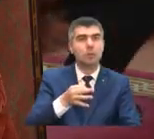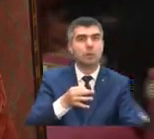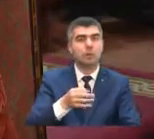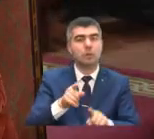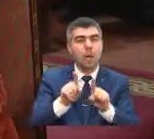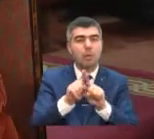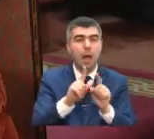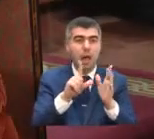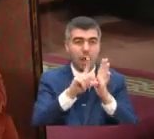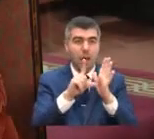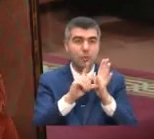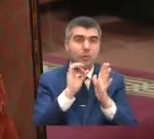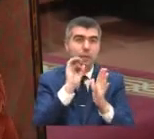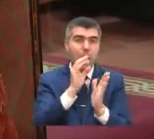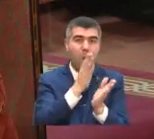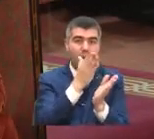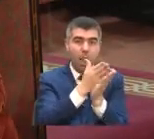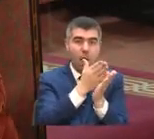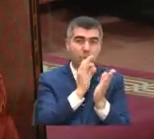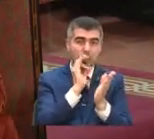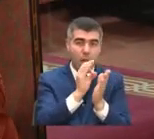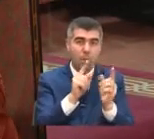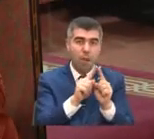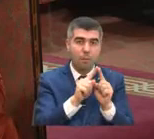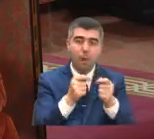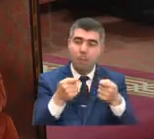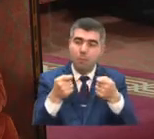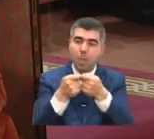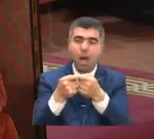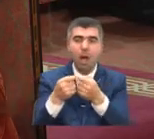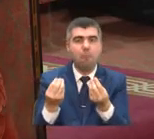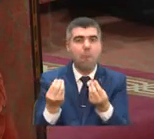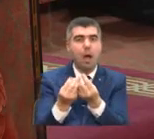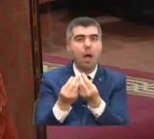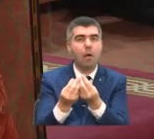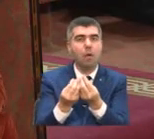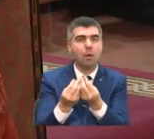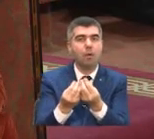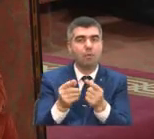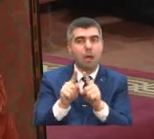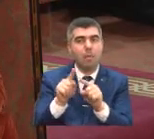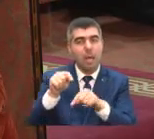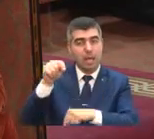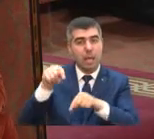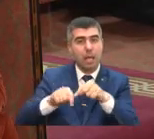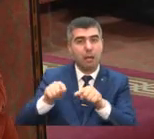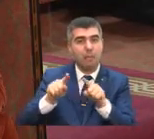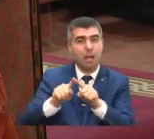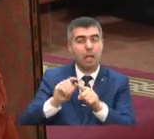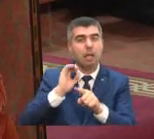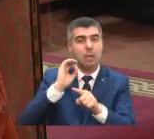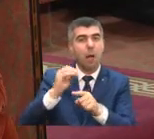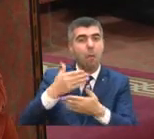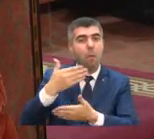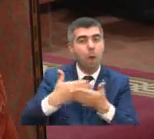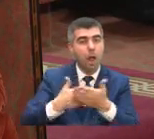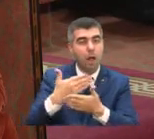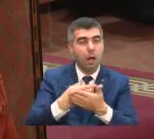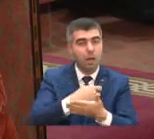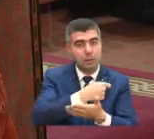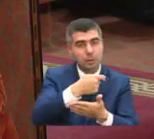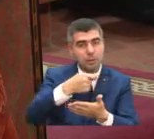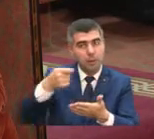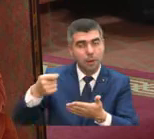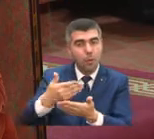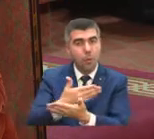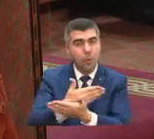الواجبات، واي وثيقه اللي حقه راه عند كاين واجبات خصو يقوم بها. حتى واحد ما